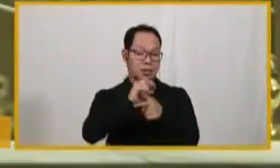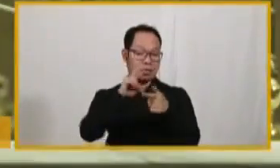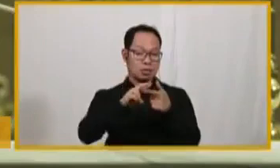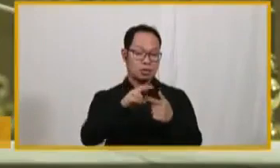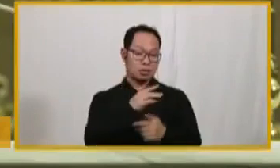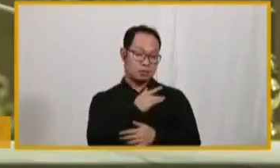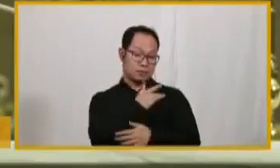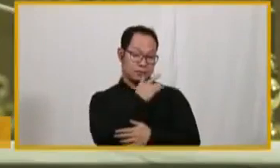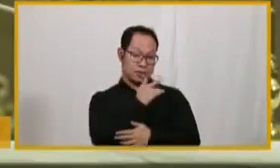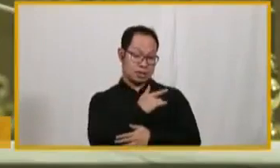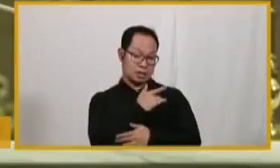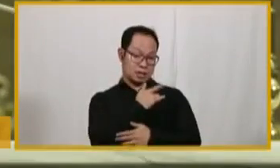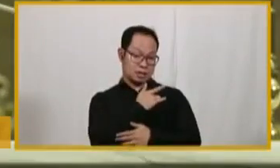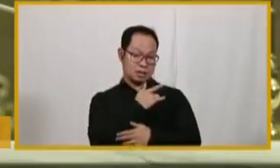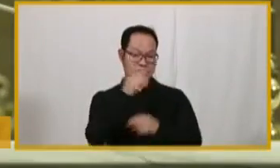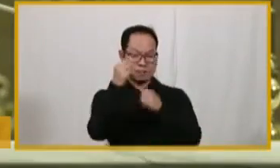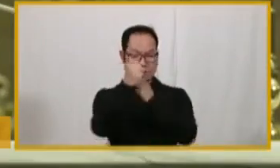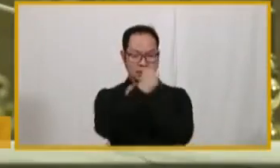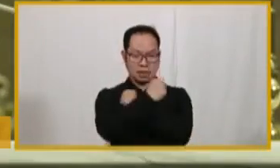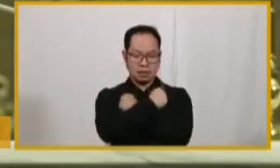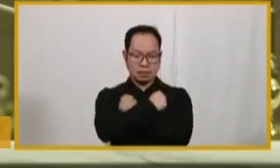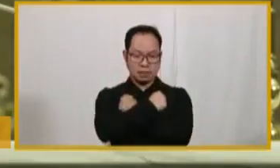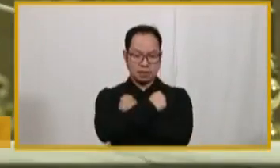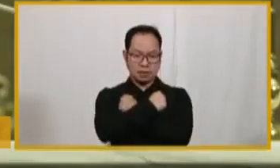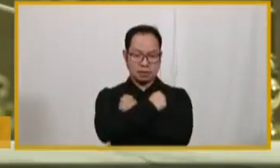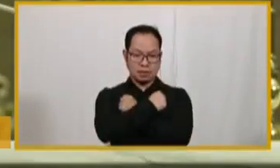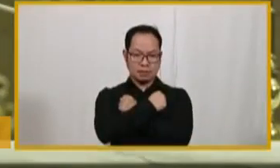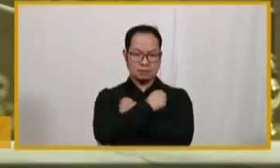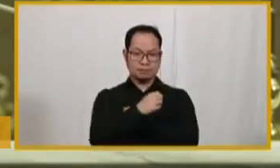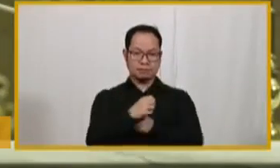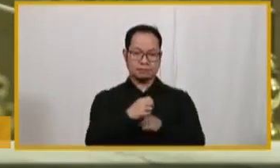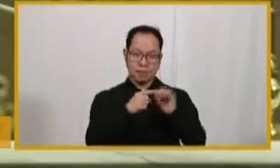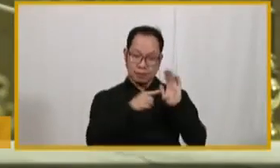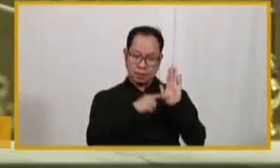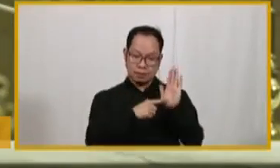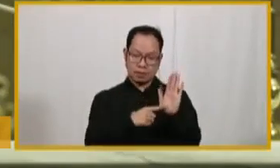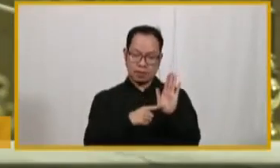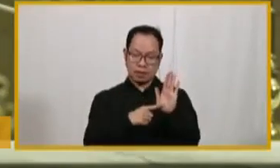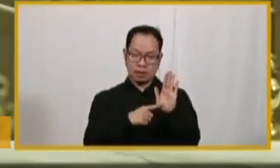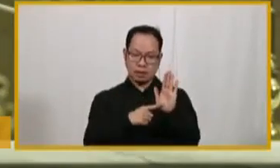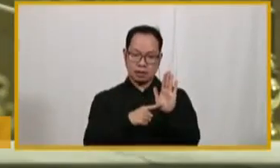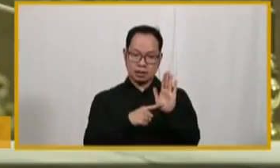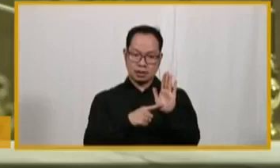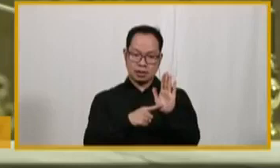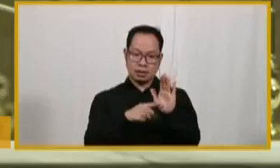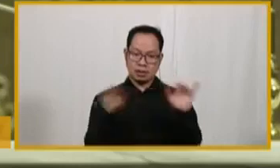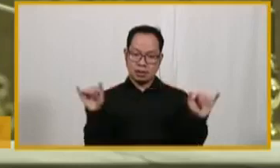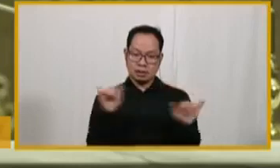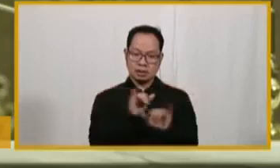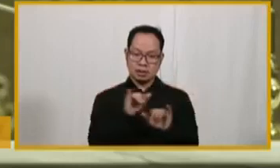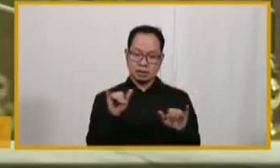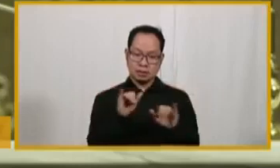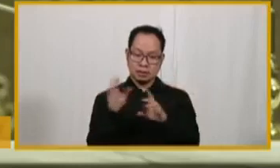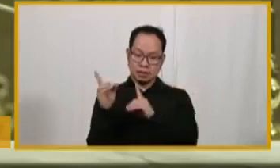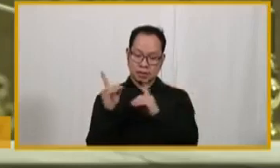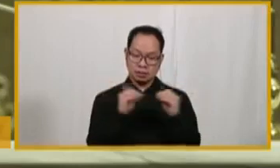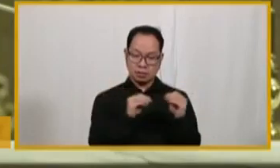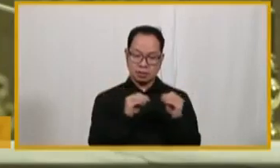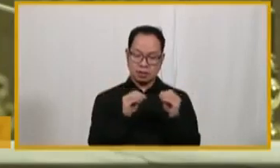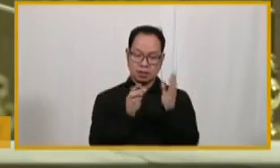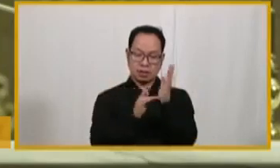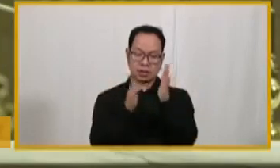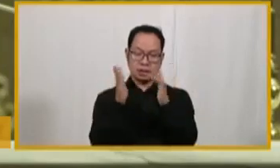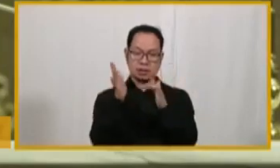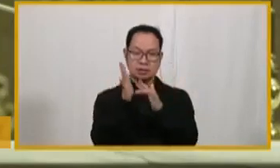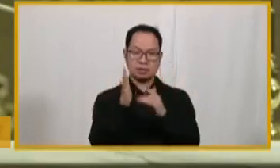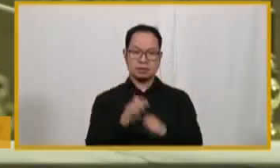nararamdaman. Ang pag-ibig ay ipinapakita katulad ng ginawa ni